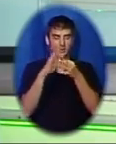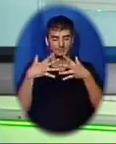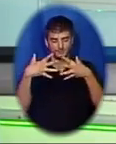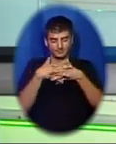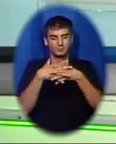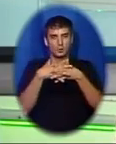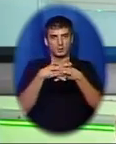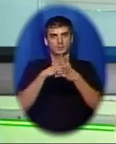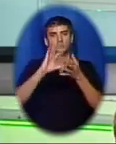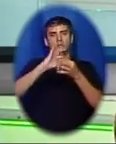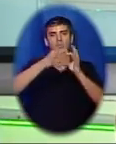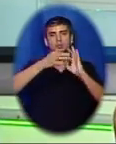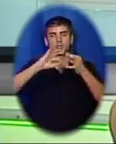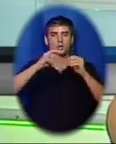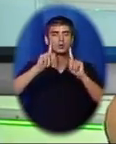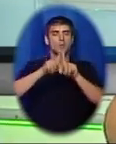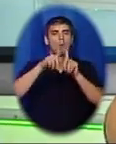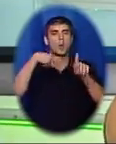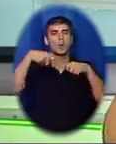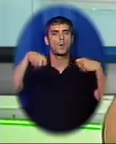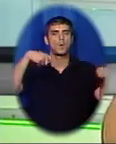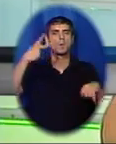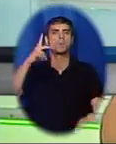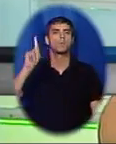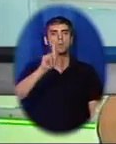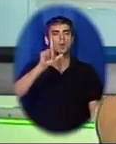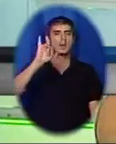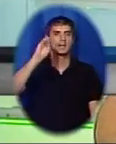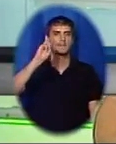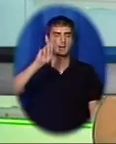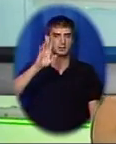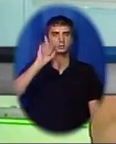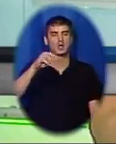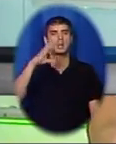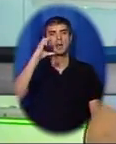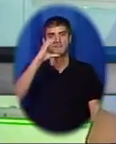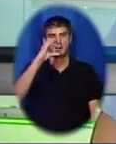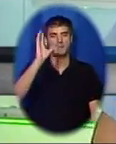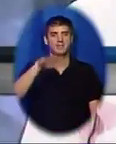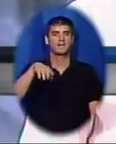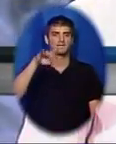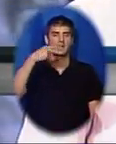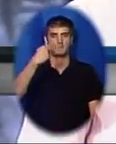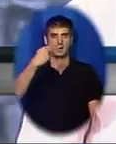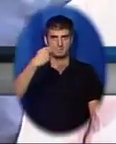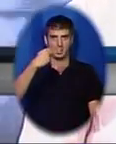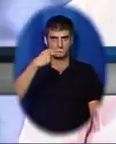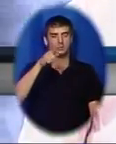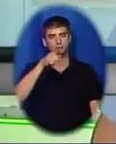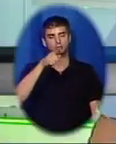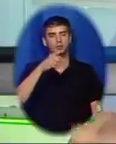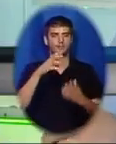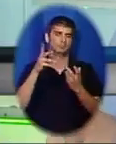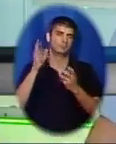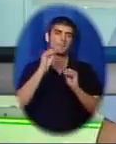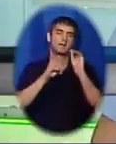מאוחדים יחדיו לשרשראות פולימרים של פחמנים ומימנים שהם המרכיב של מולקולת